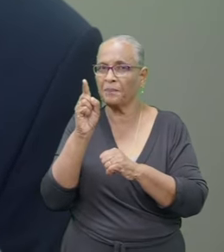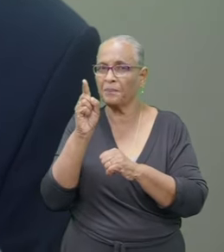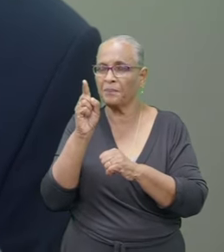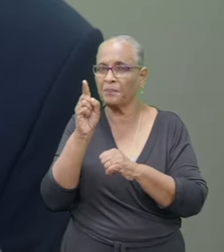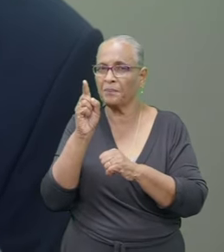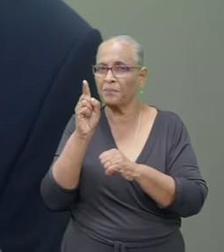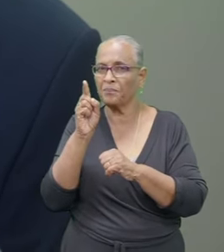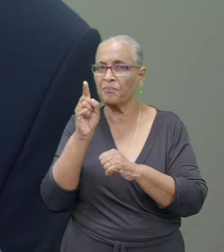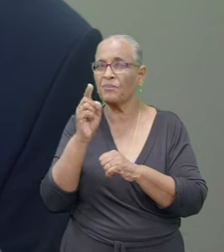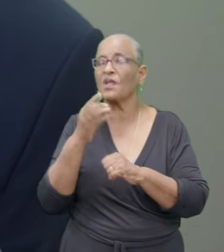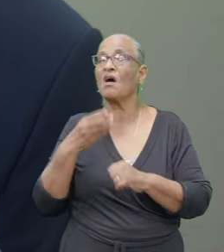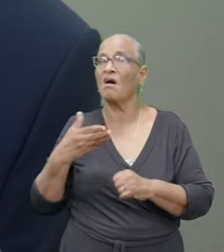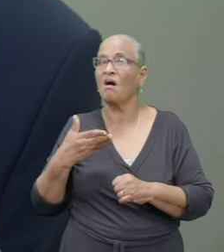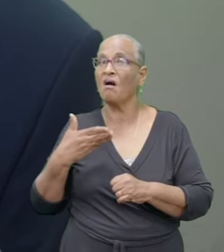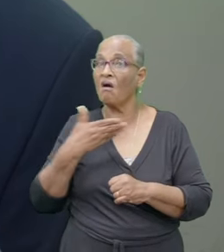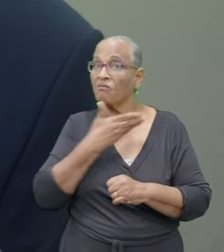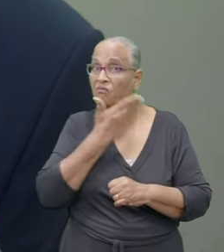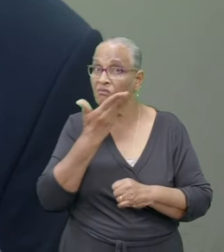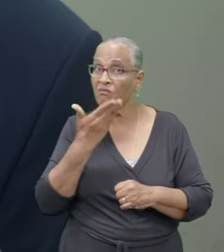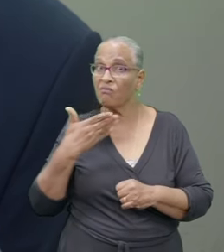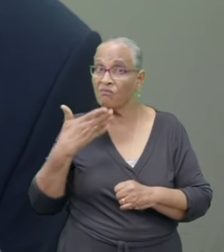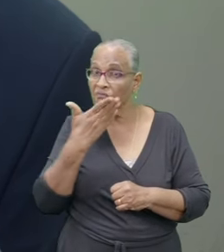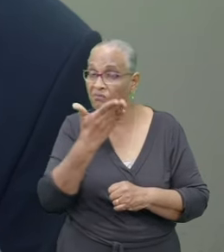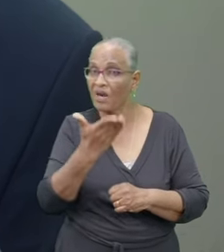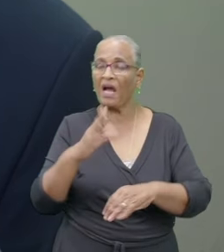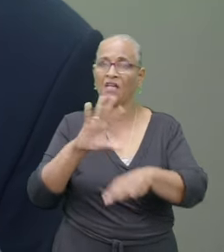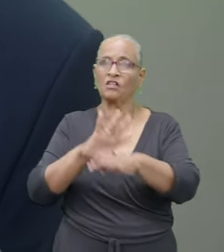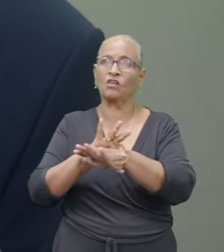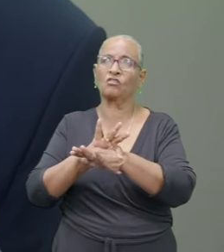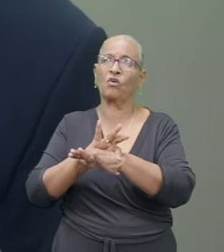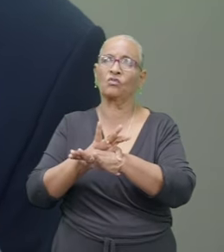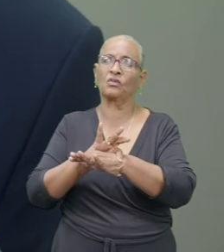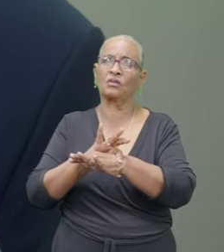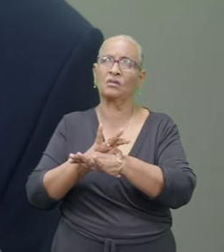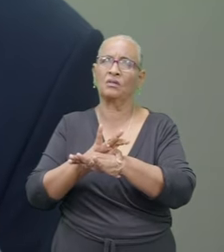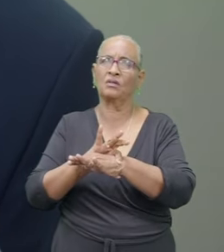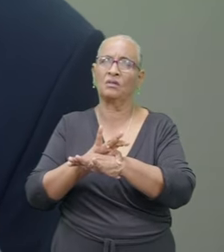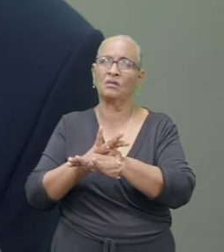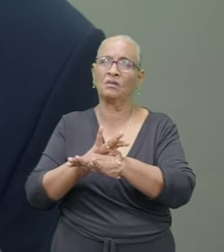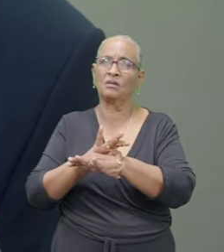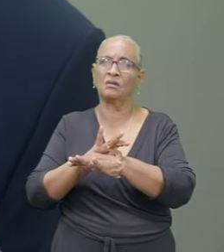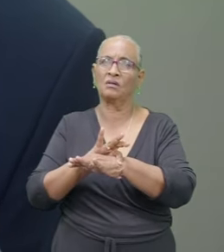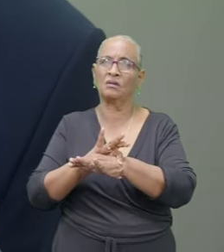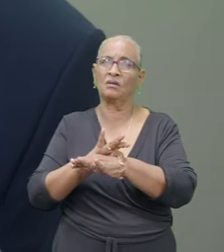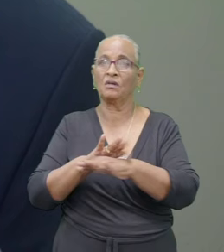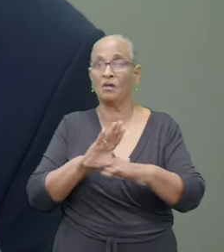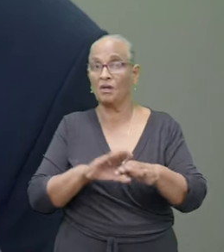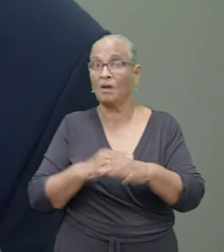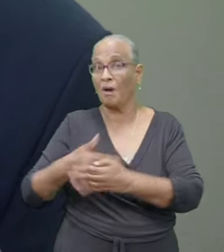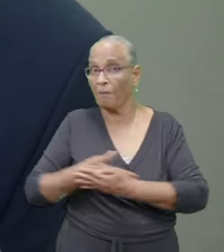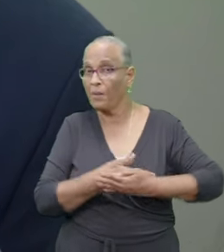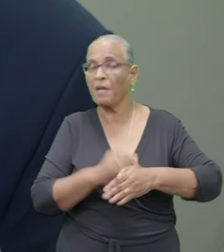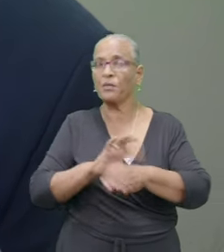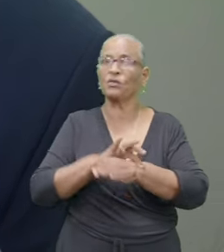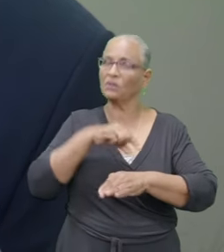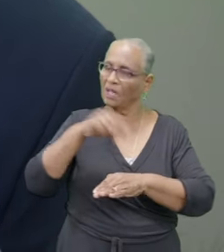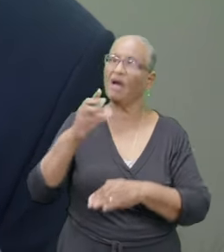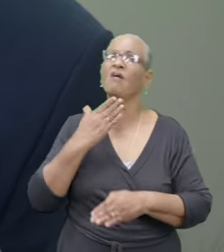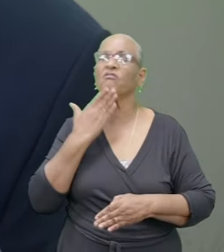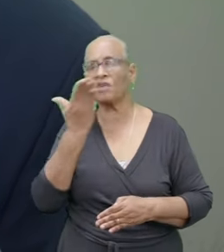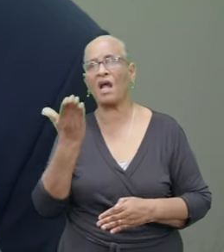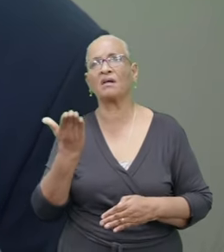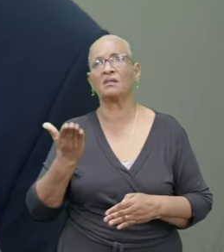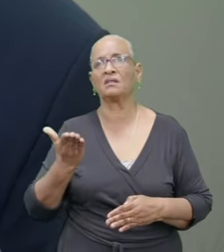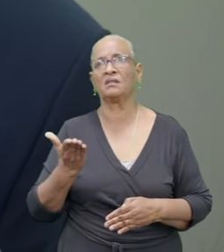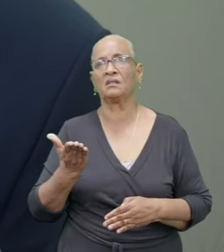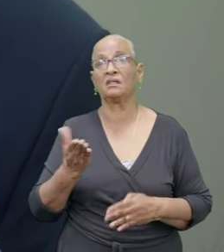zou ik delegeren, naar de kinderartsen, want die zouden veel beter antwoord kunnen geven. Maar u weet ook, ik heb het ook